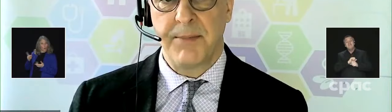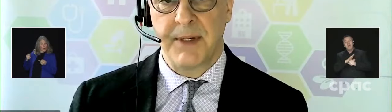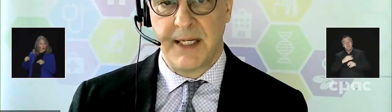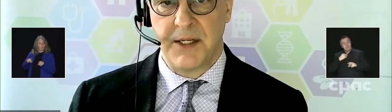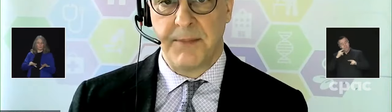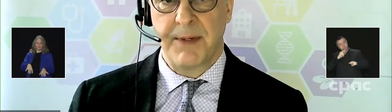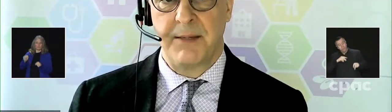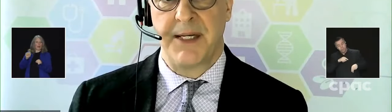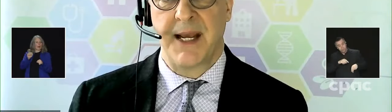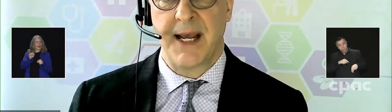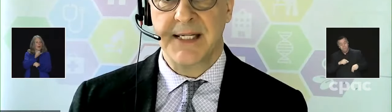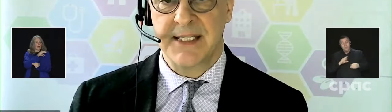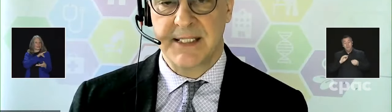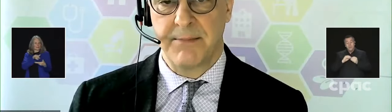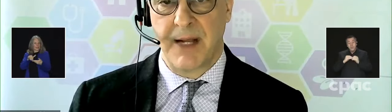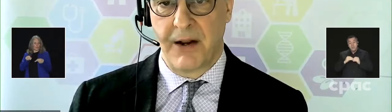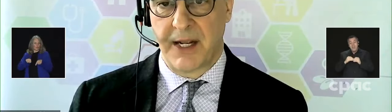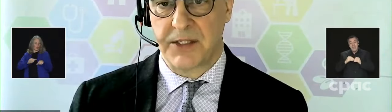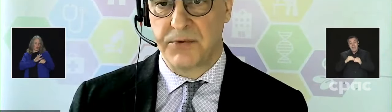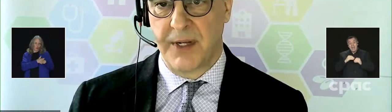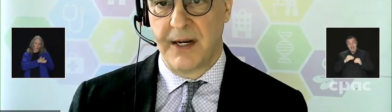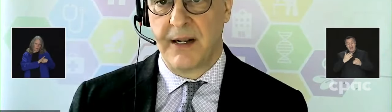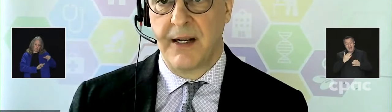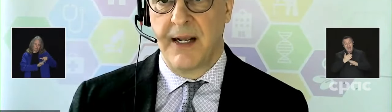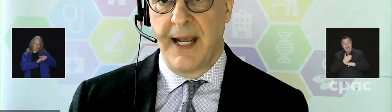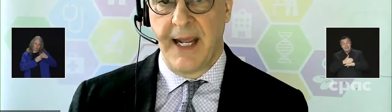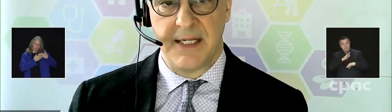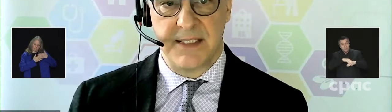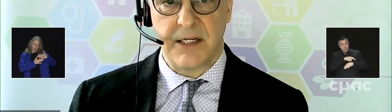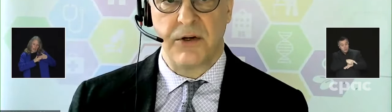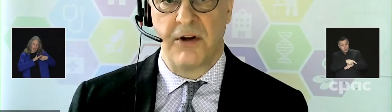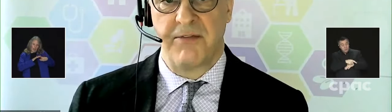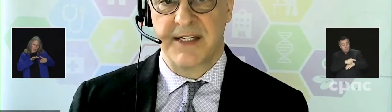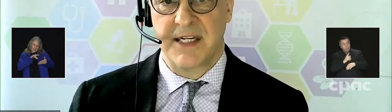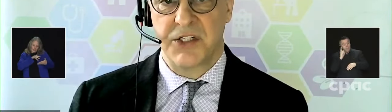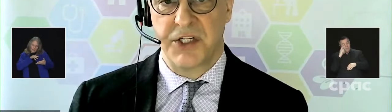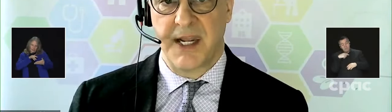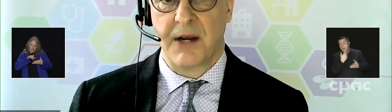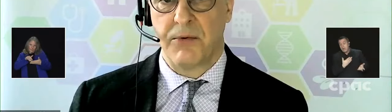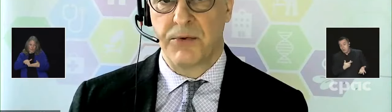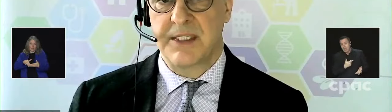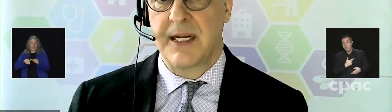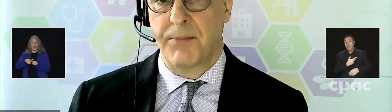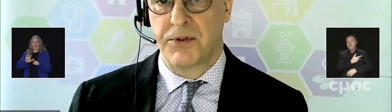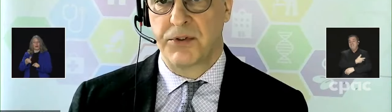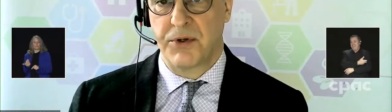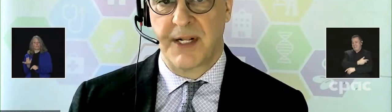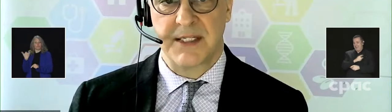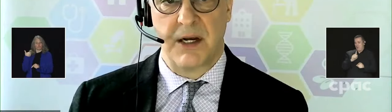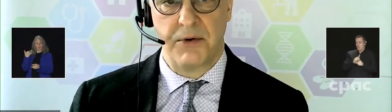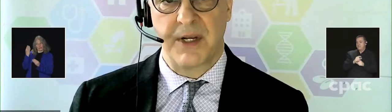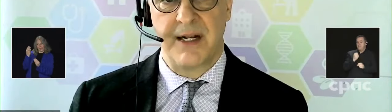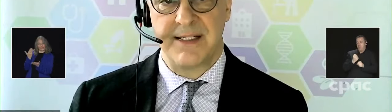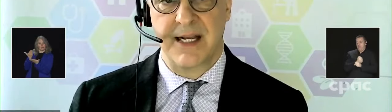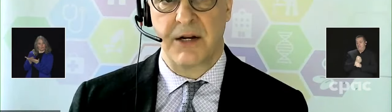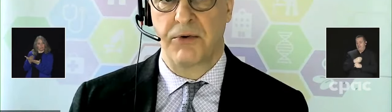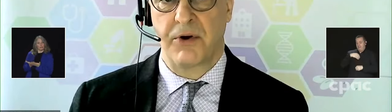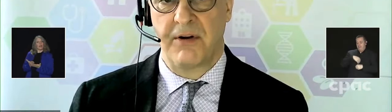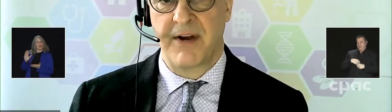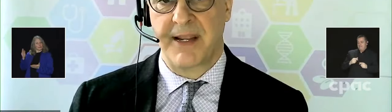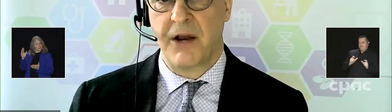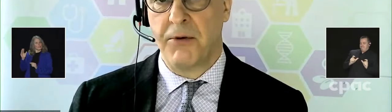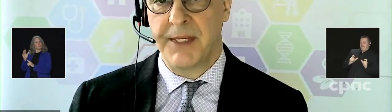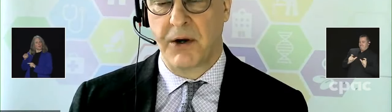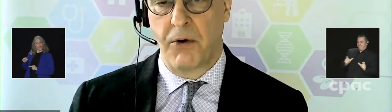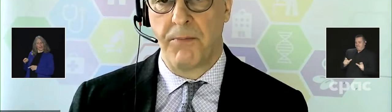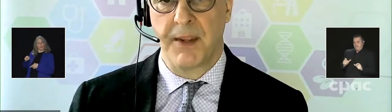Les données préliminaires accessibles à l'heure actuelle indiquent que le vaccin génère aussi la production d'anticorps neutralisants contre